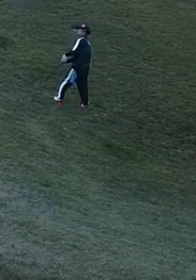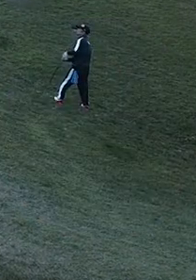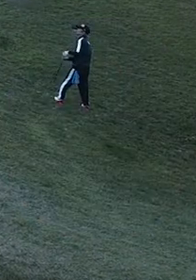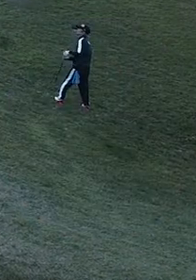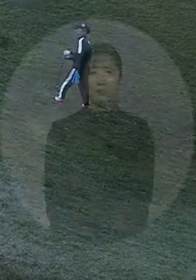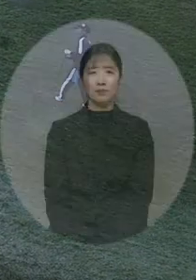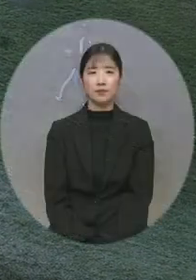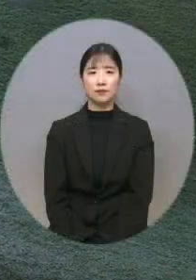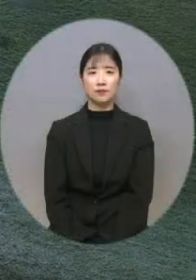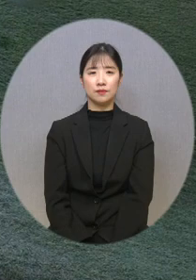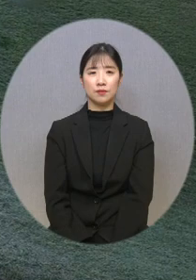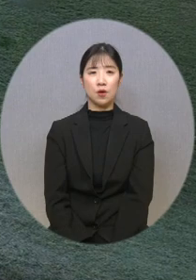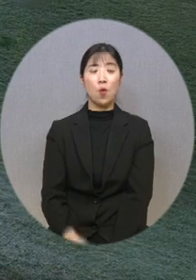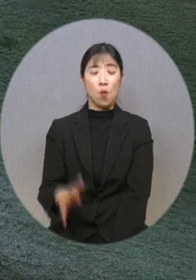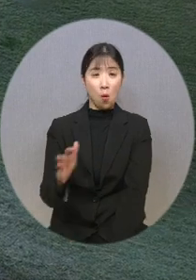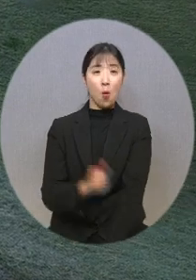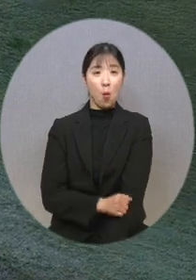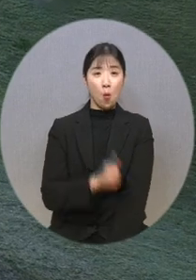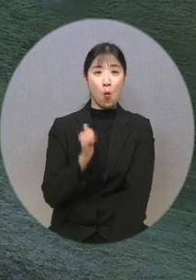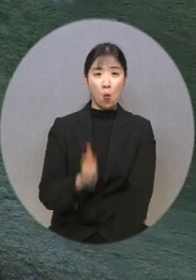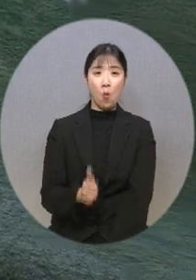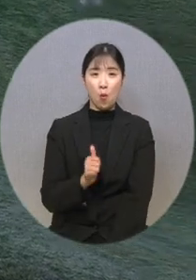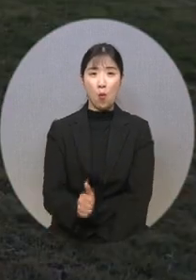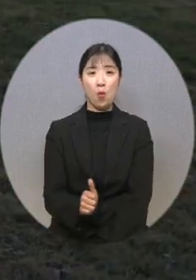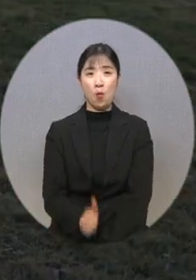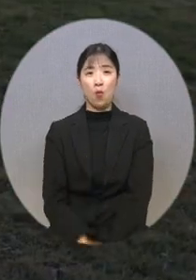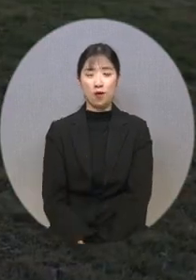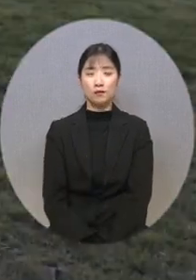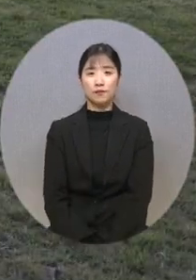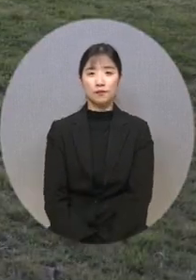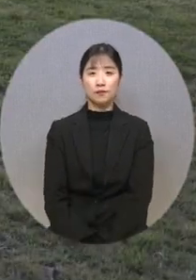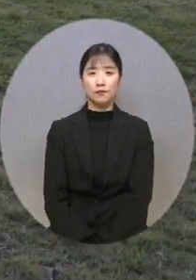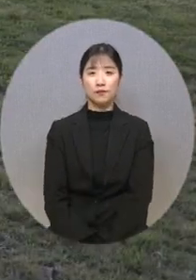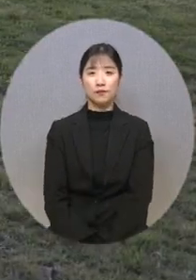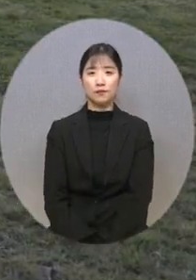어, 나이스! 오, 나이스! 나이스!